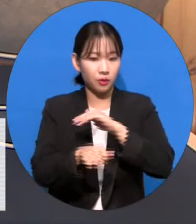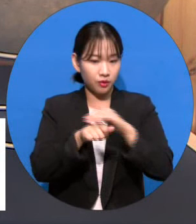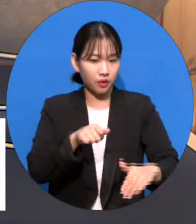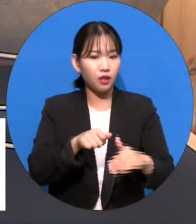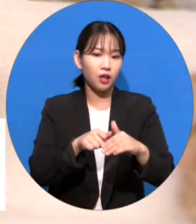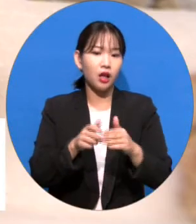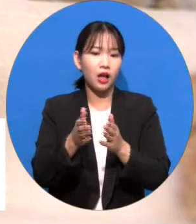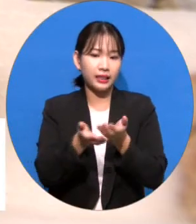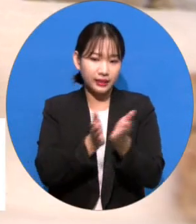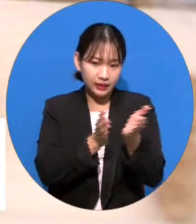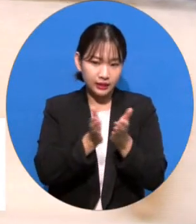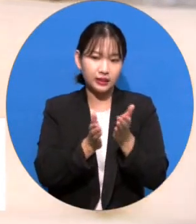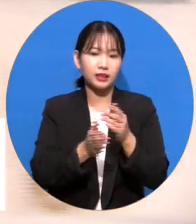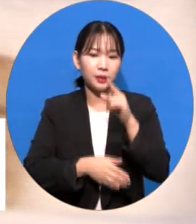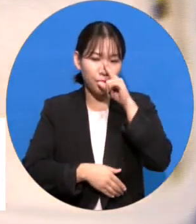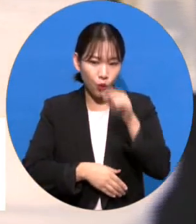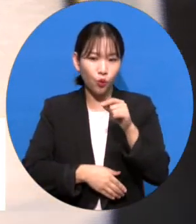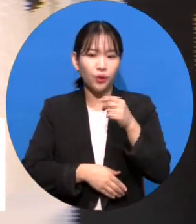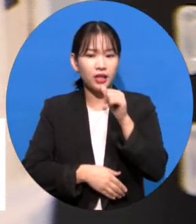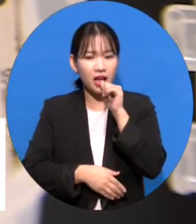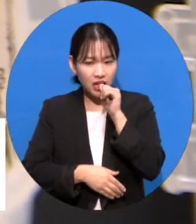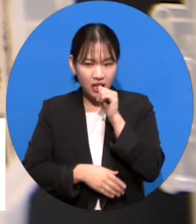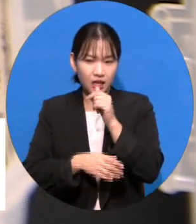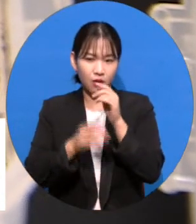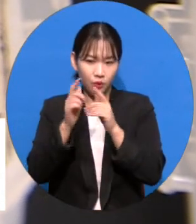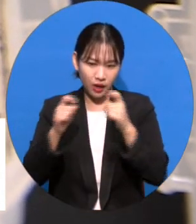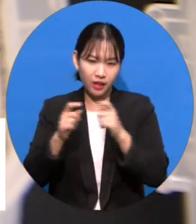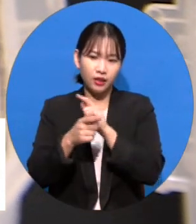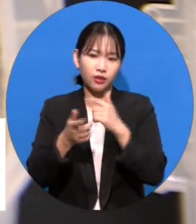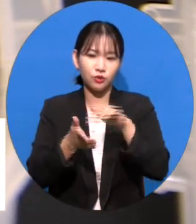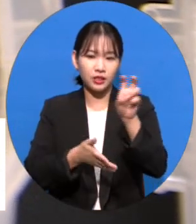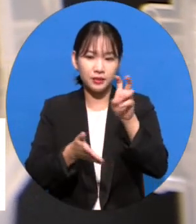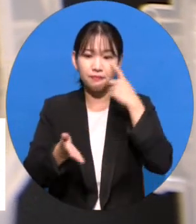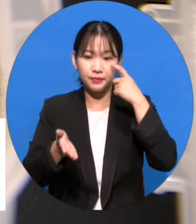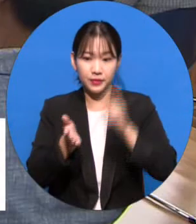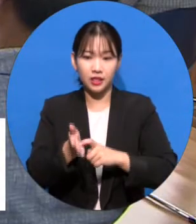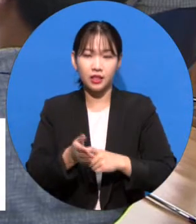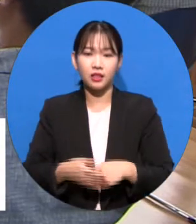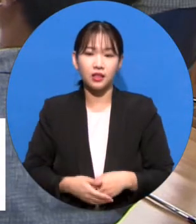무늬 없는 터기와 광못, 청동환 등 20여 점의 유물도 출토됐습니다.